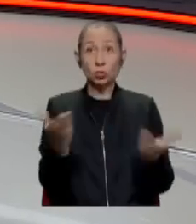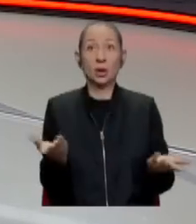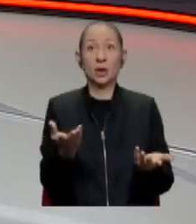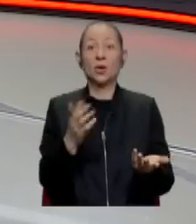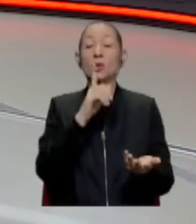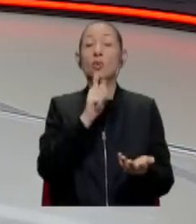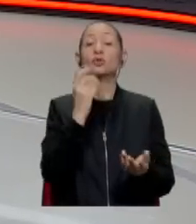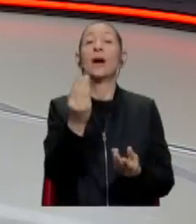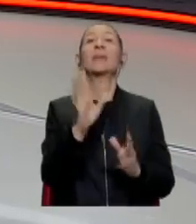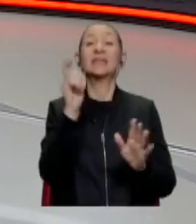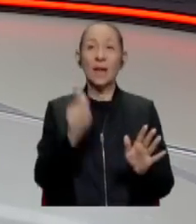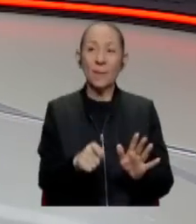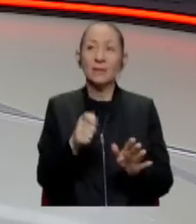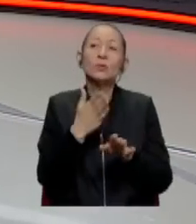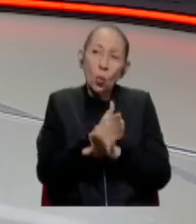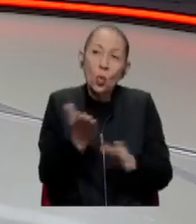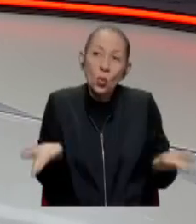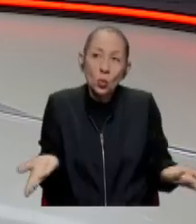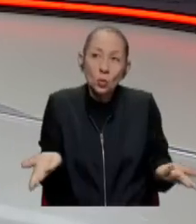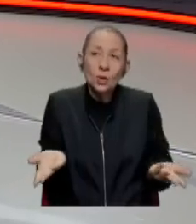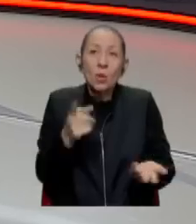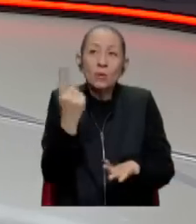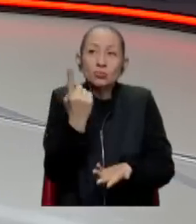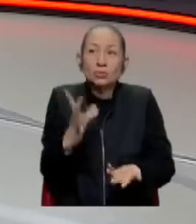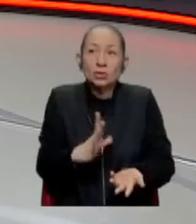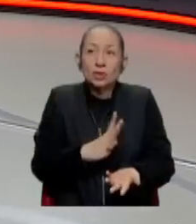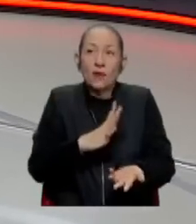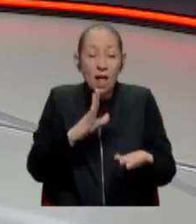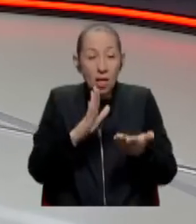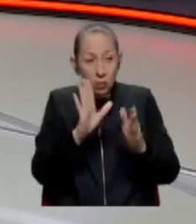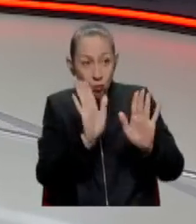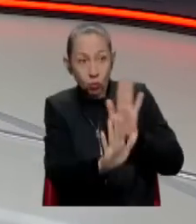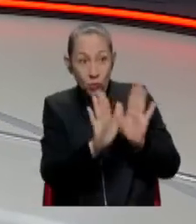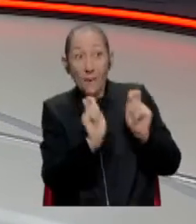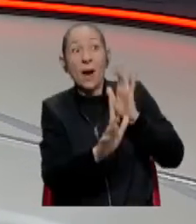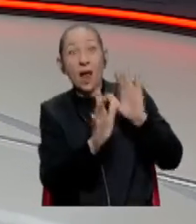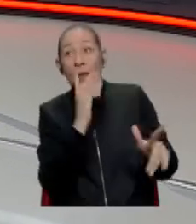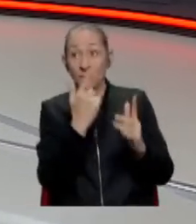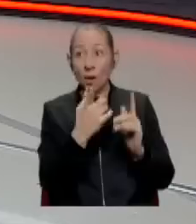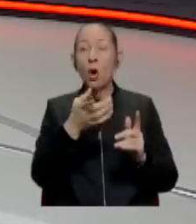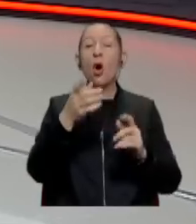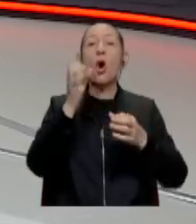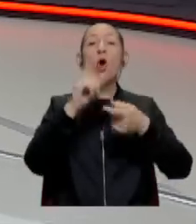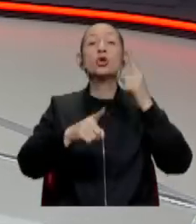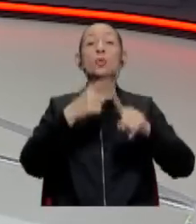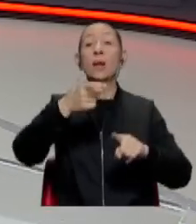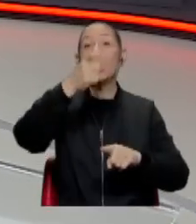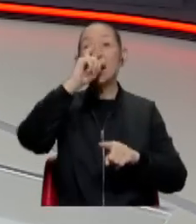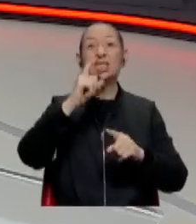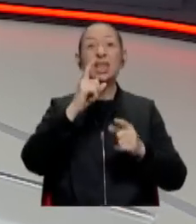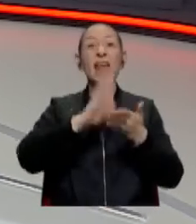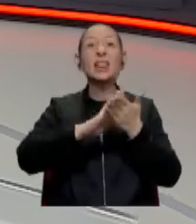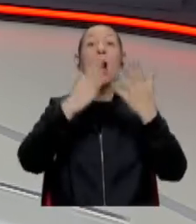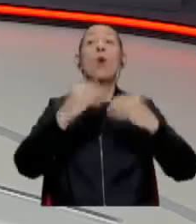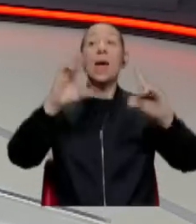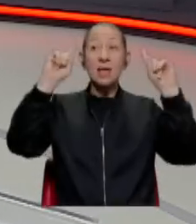vadetmez yapar demiş doğru öyle bir durum var sanki ellerinden tutan var Osmanlı padişahlarında olmayan yetki var